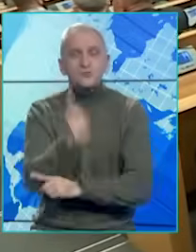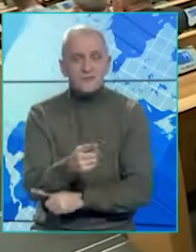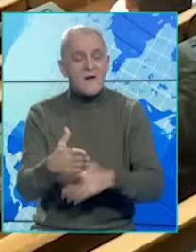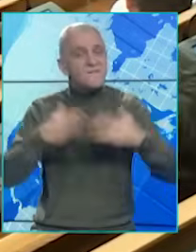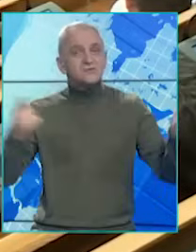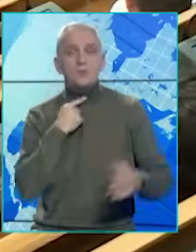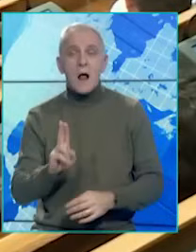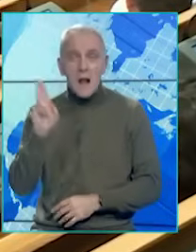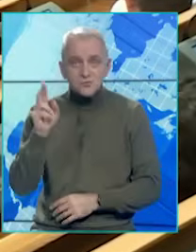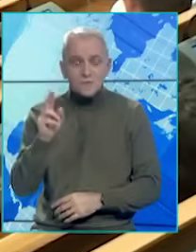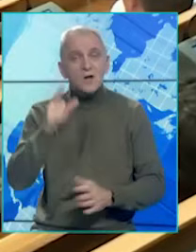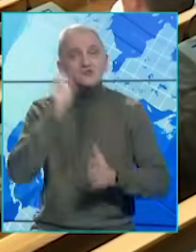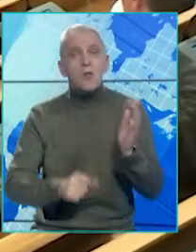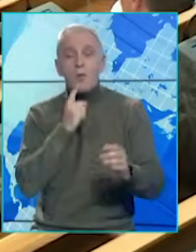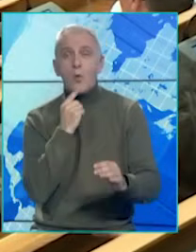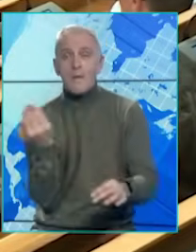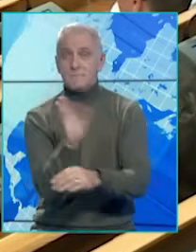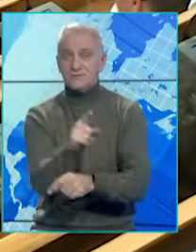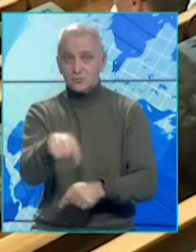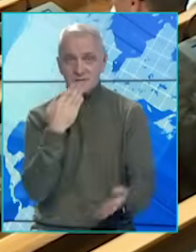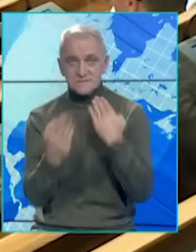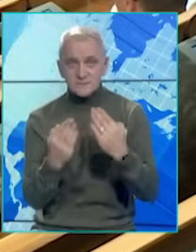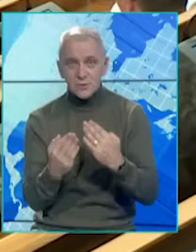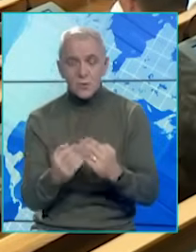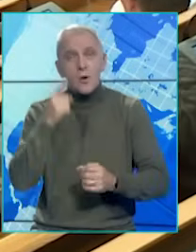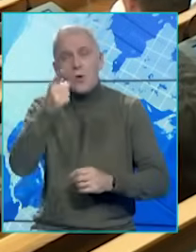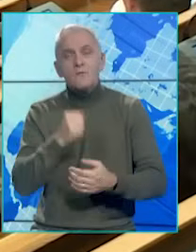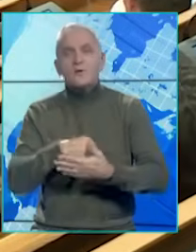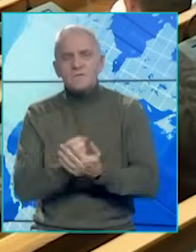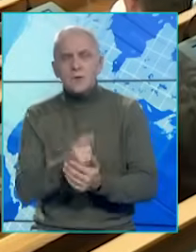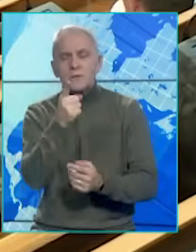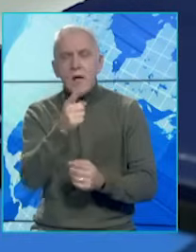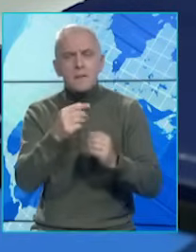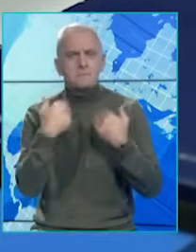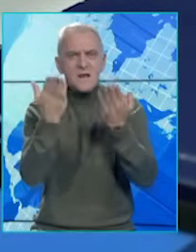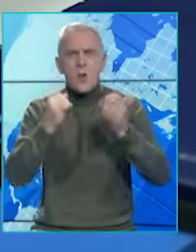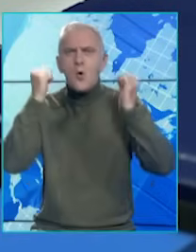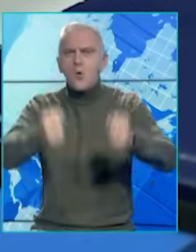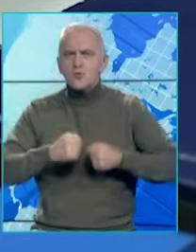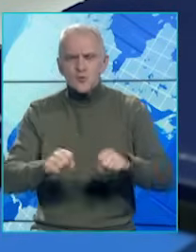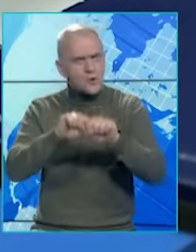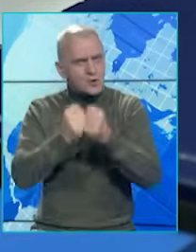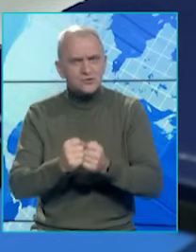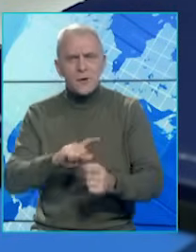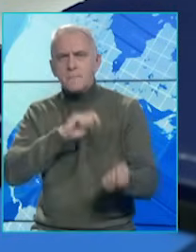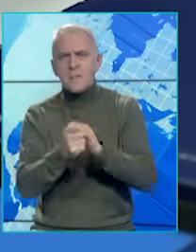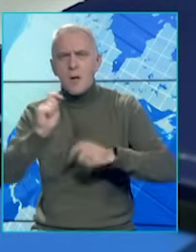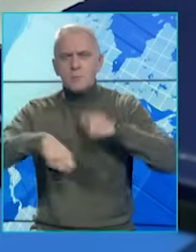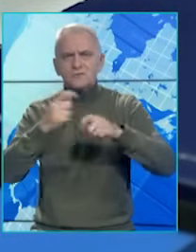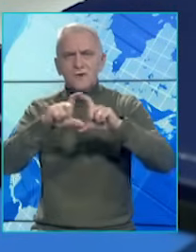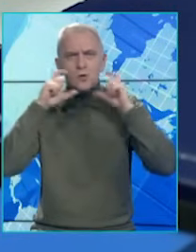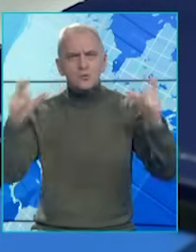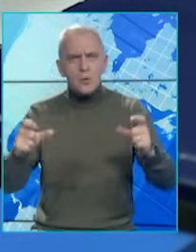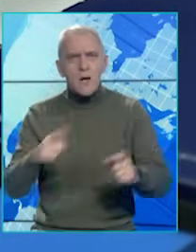odlučivati većinom glasova članova prisutnih na sjednici. Oporba tvrdi da takav prijedlog grubo krši i mijenja poslovnik doma, pa je iz